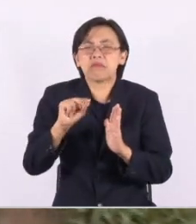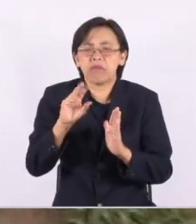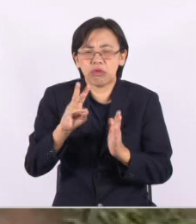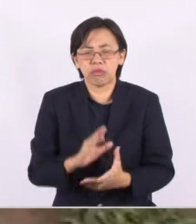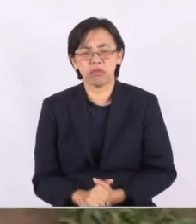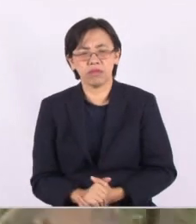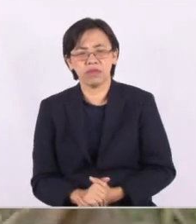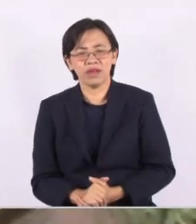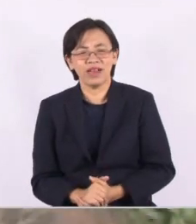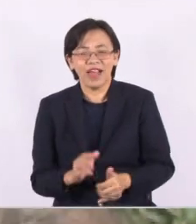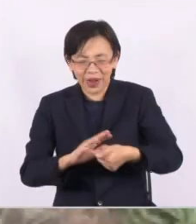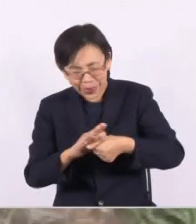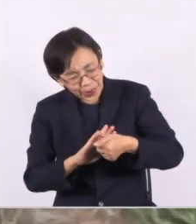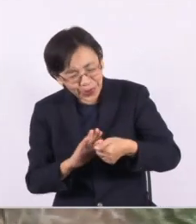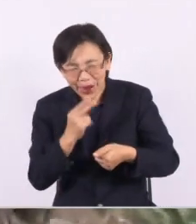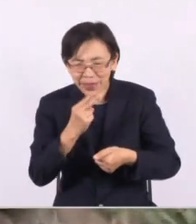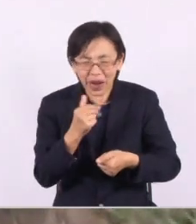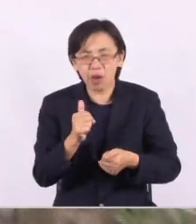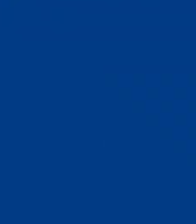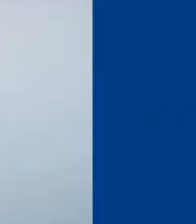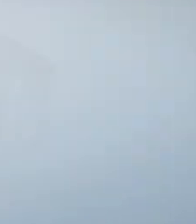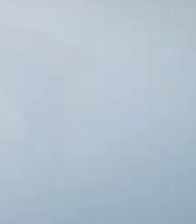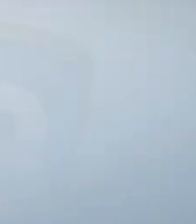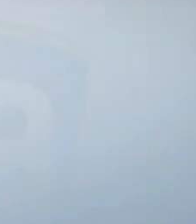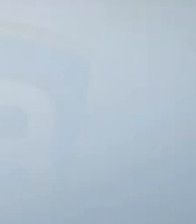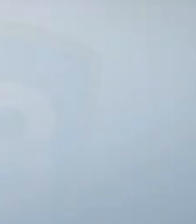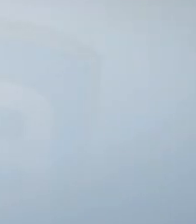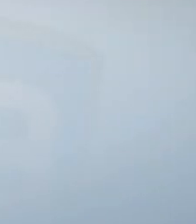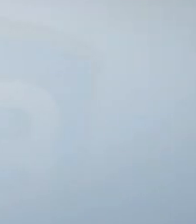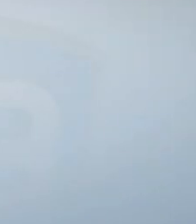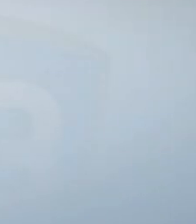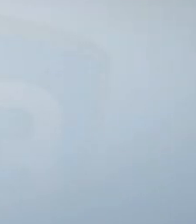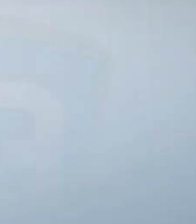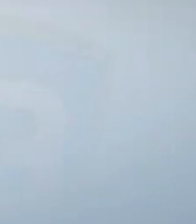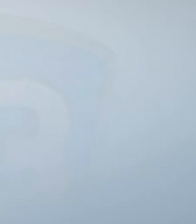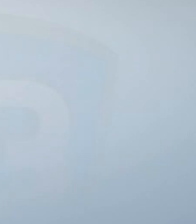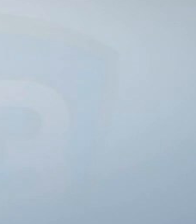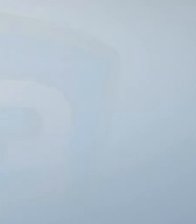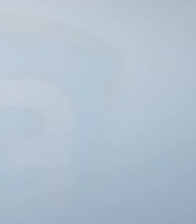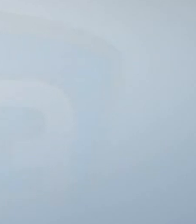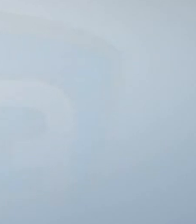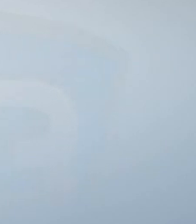ย ชื่นใจโอ้36องศาโอ้แต่บางพื้นที่เนี่ยทะลุไป40กว่าแล้วนะคะ